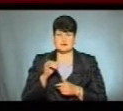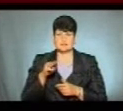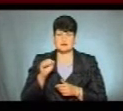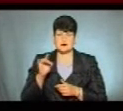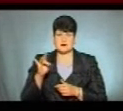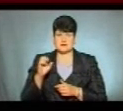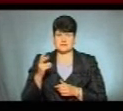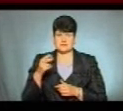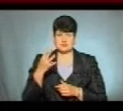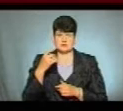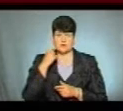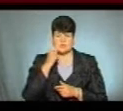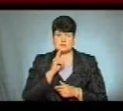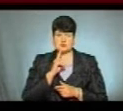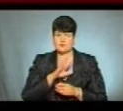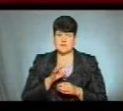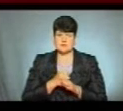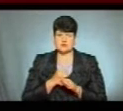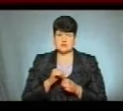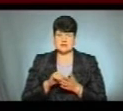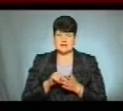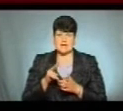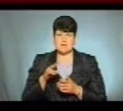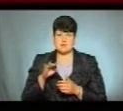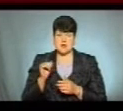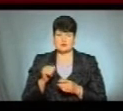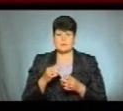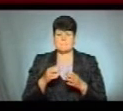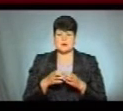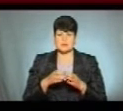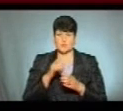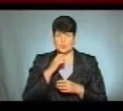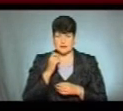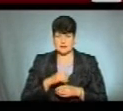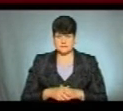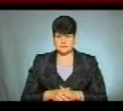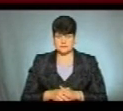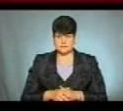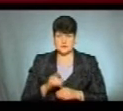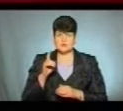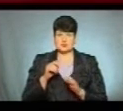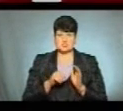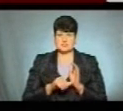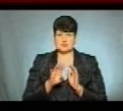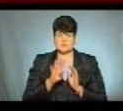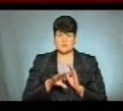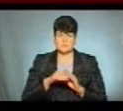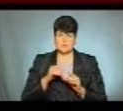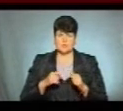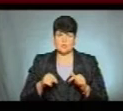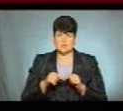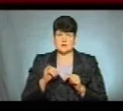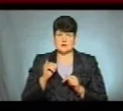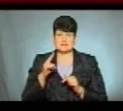Тарасов. 24 роки, тимчасово не працює, член Ліберально-демократичної партії України. На 164-му виборчому окрузі